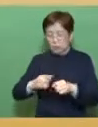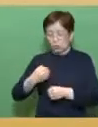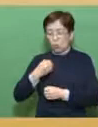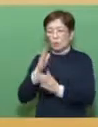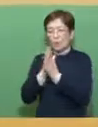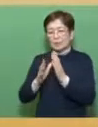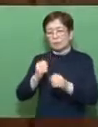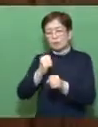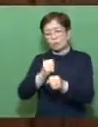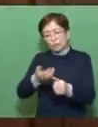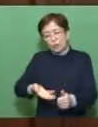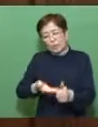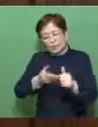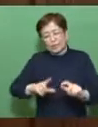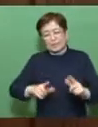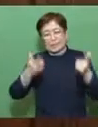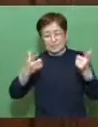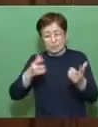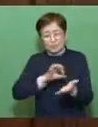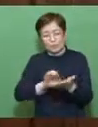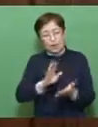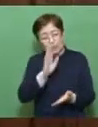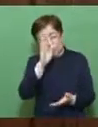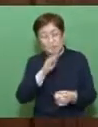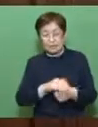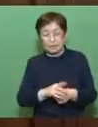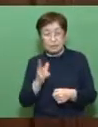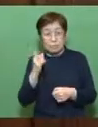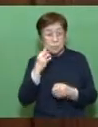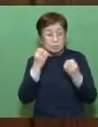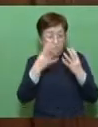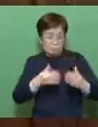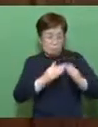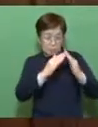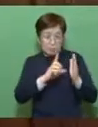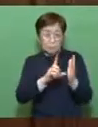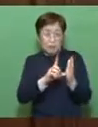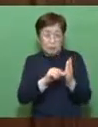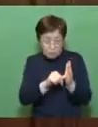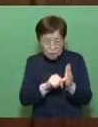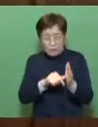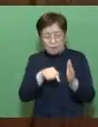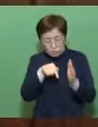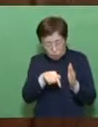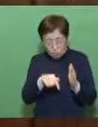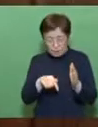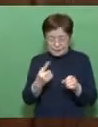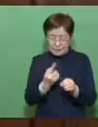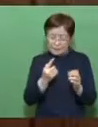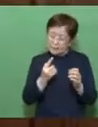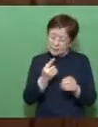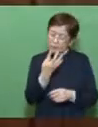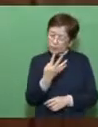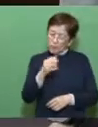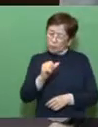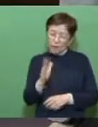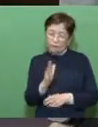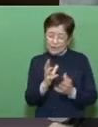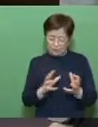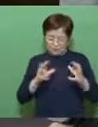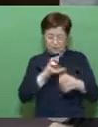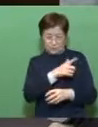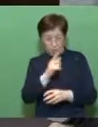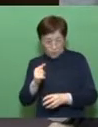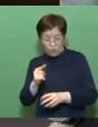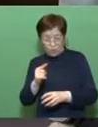新築の場合ですと15万円相当の農産物をはいえ45回に分け